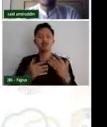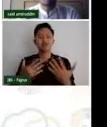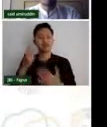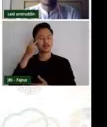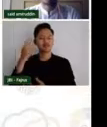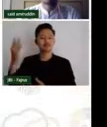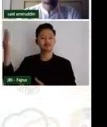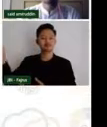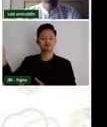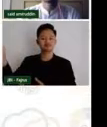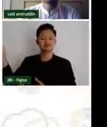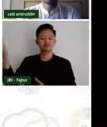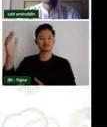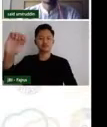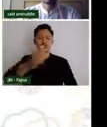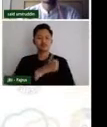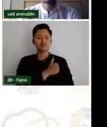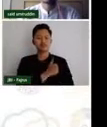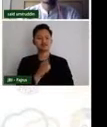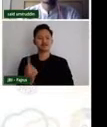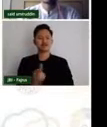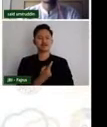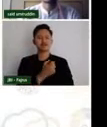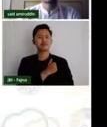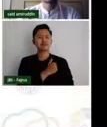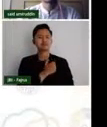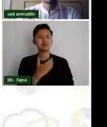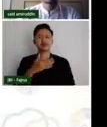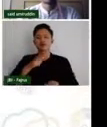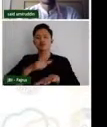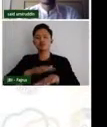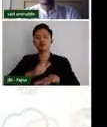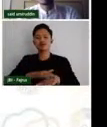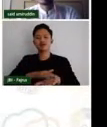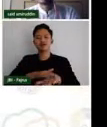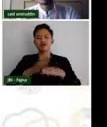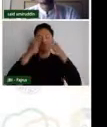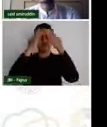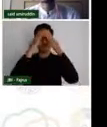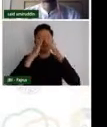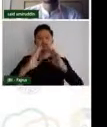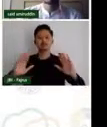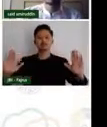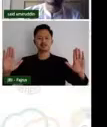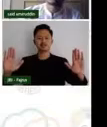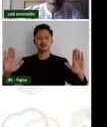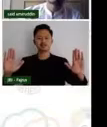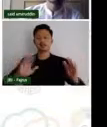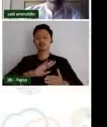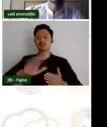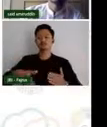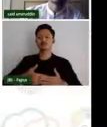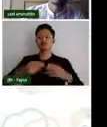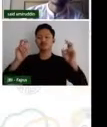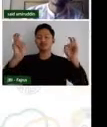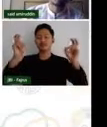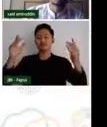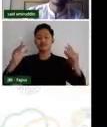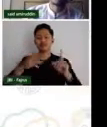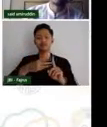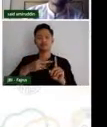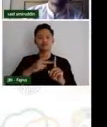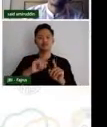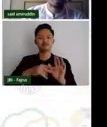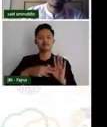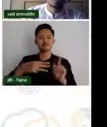kita Indonesia itu dikenal dengan bangsa yang berbudaya dengan lambang negara Garuda Pancasila dan dengan semboyan Bhinneka Tunggal Ika. Jadi